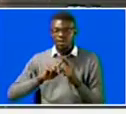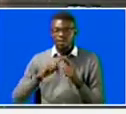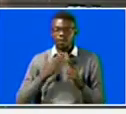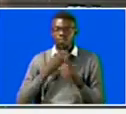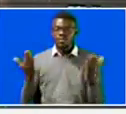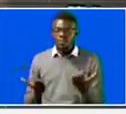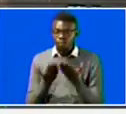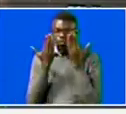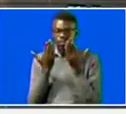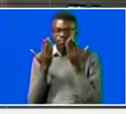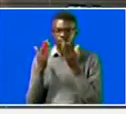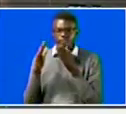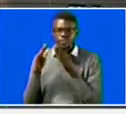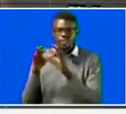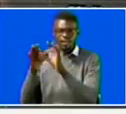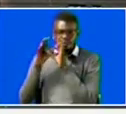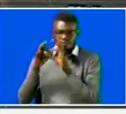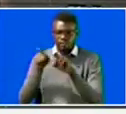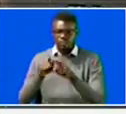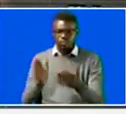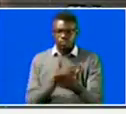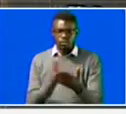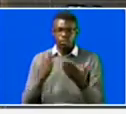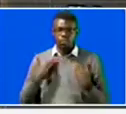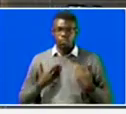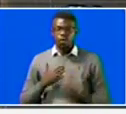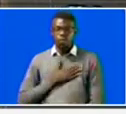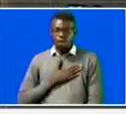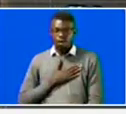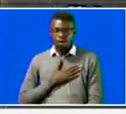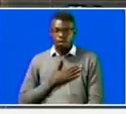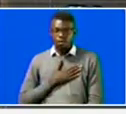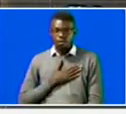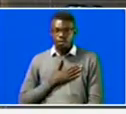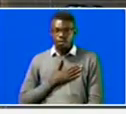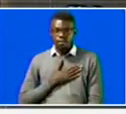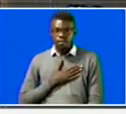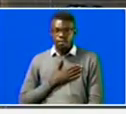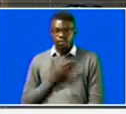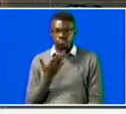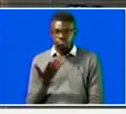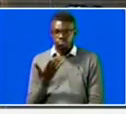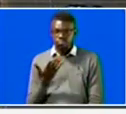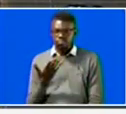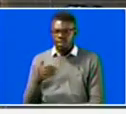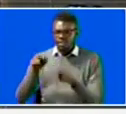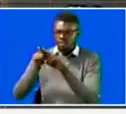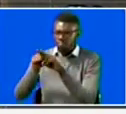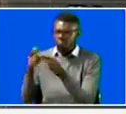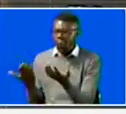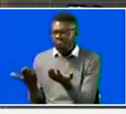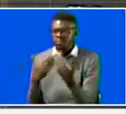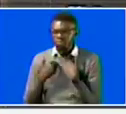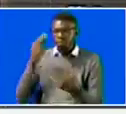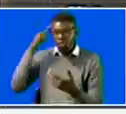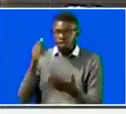promote the culture and the music of our people. Uyende kitu ya kwanza. Apart from watu kufikiria tu usani